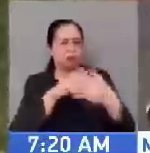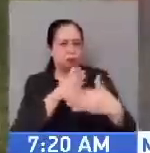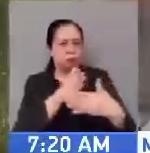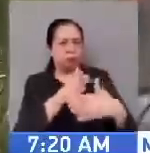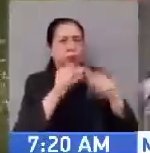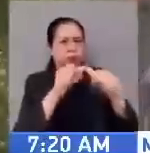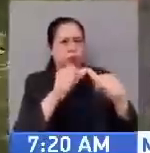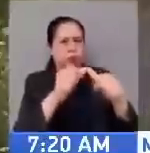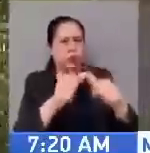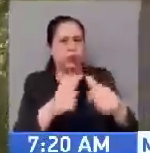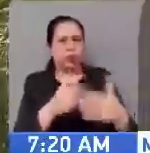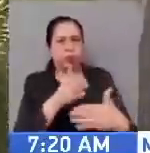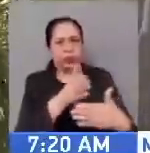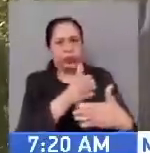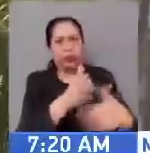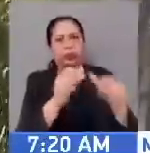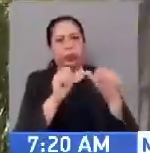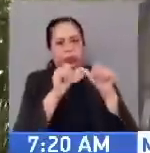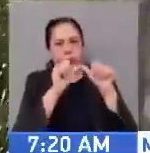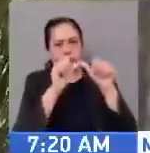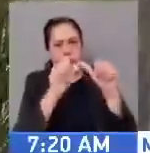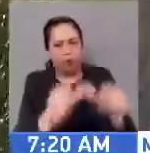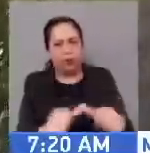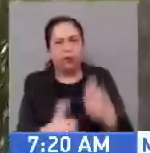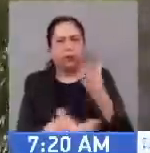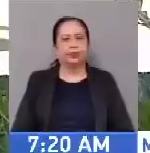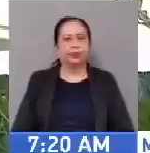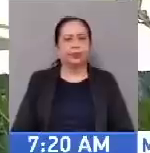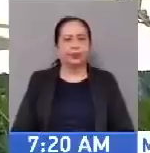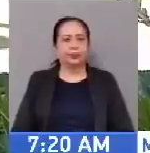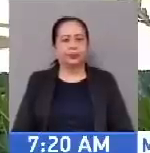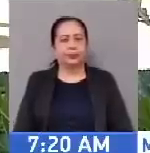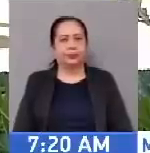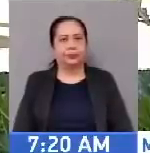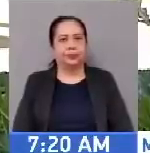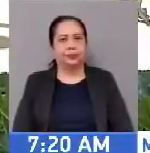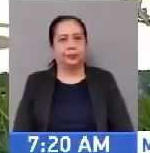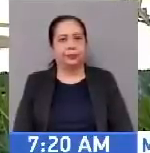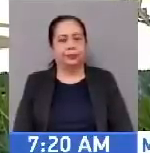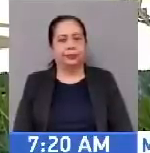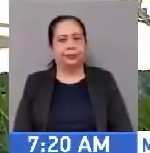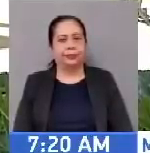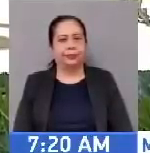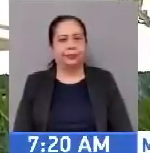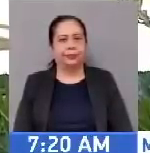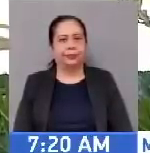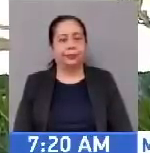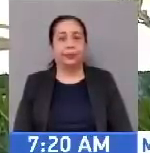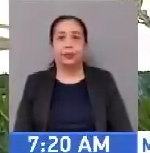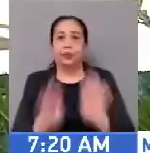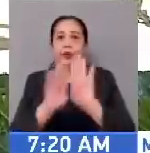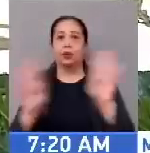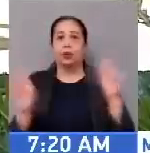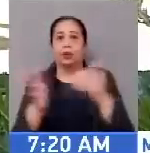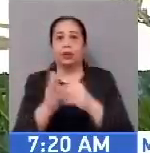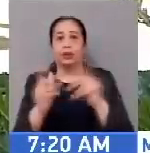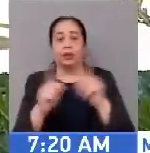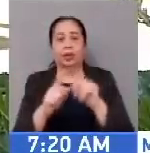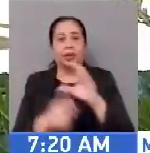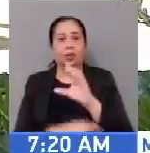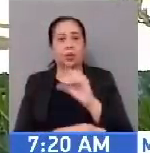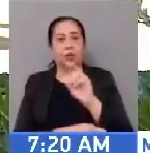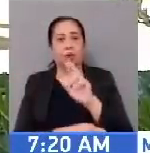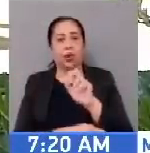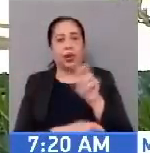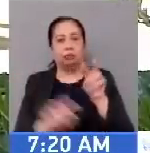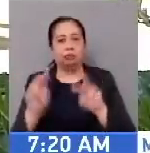ito. Tuloy-tuloy ang stop and go scheme doon. Bukas na uli sa publikong coral reef viewing at snorkeling site